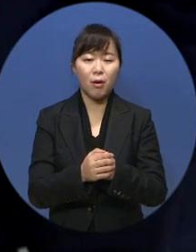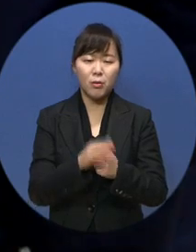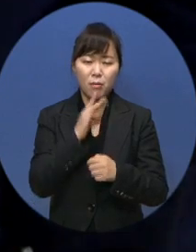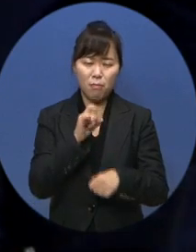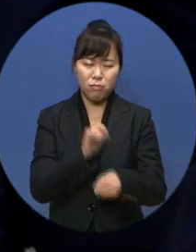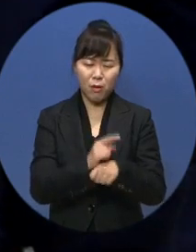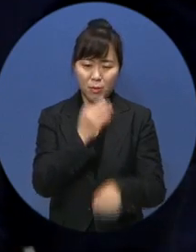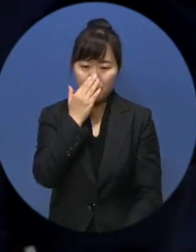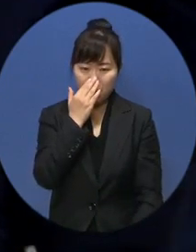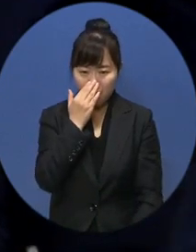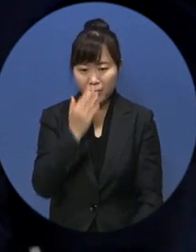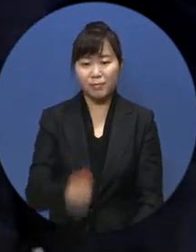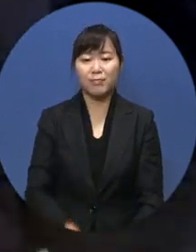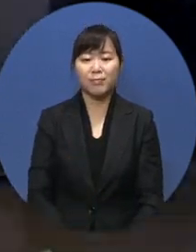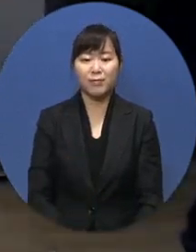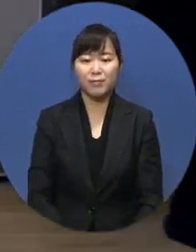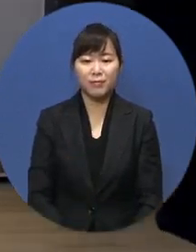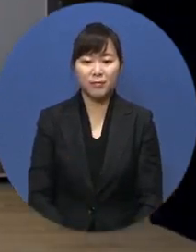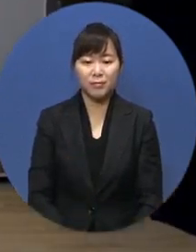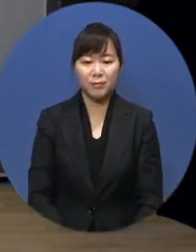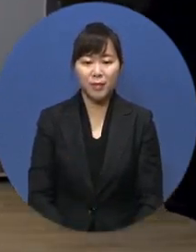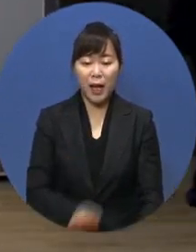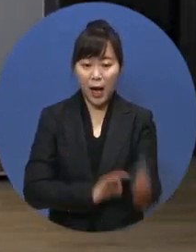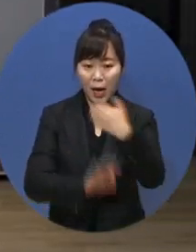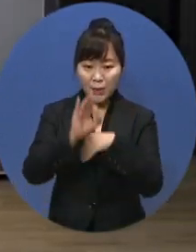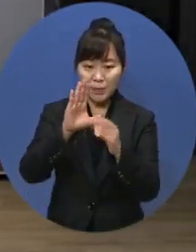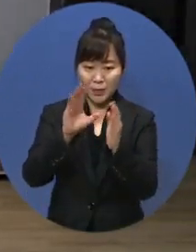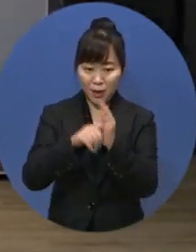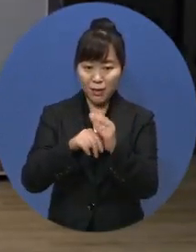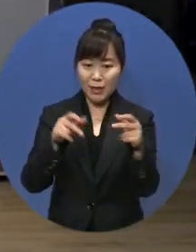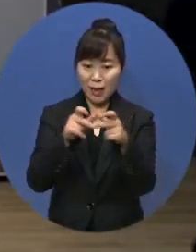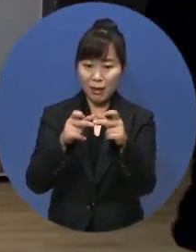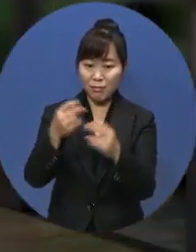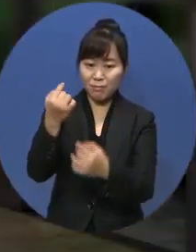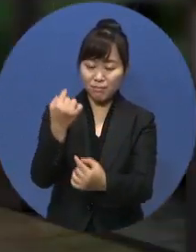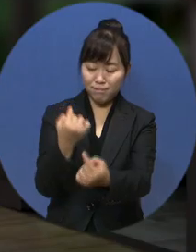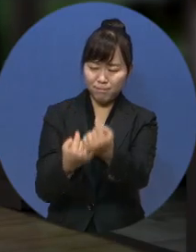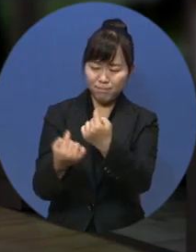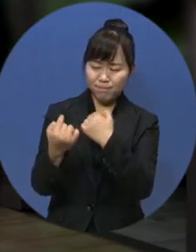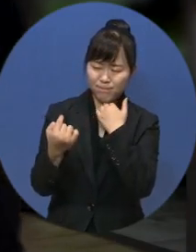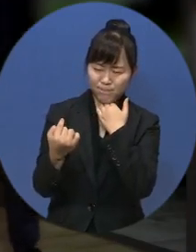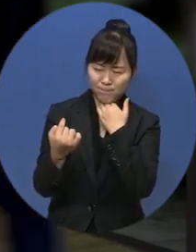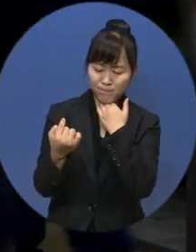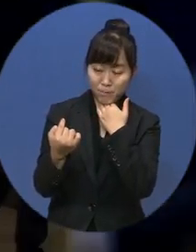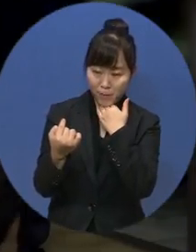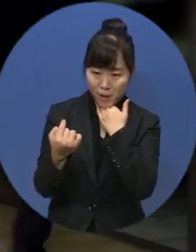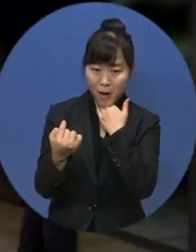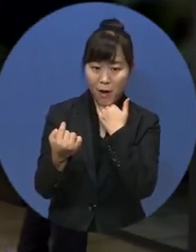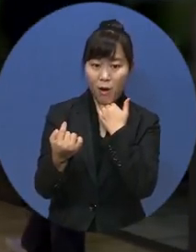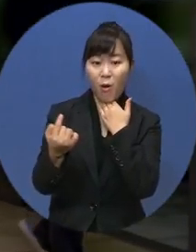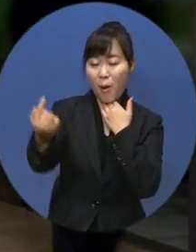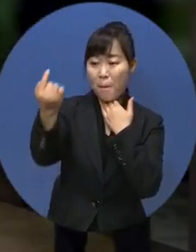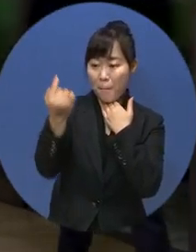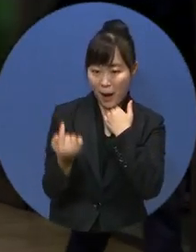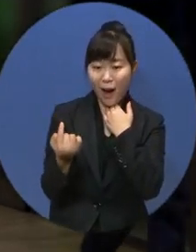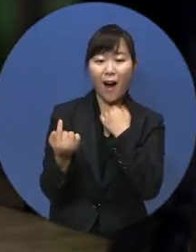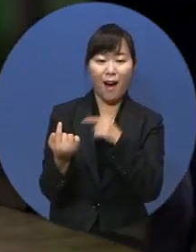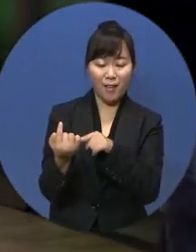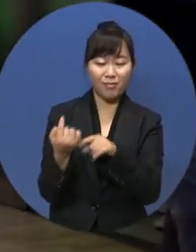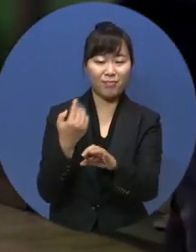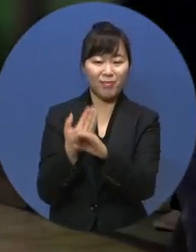온순 하답니다 아침이면 이용 인들이 들어오길 기다리는 레토 는 이용 인들이